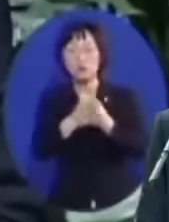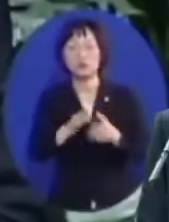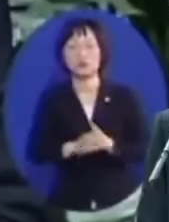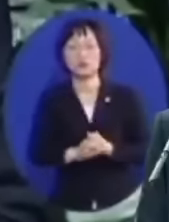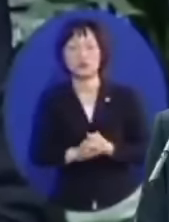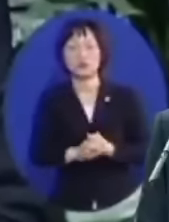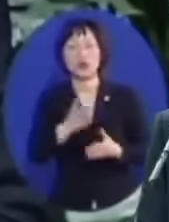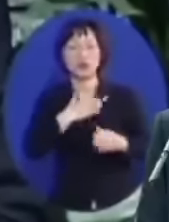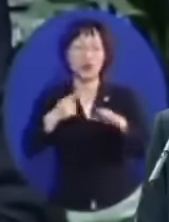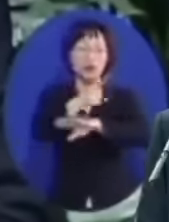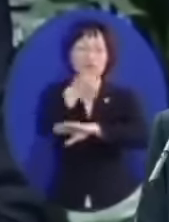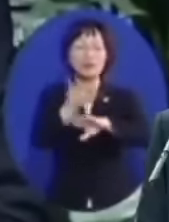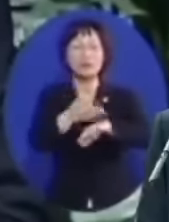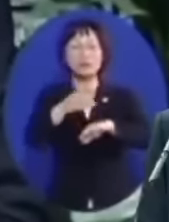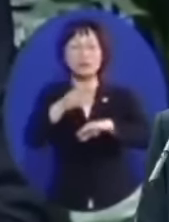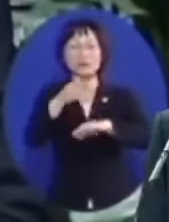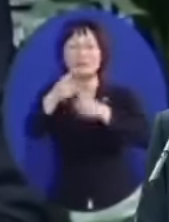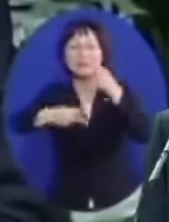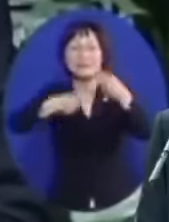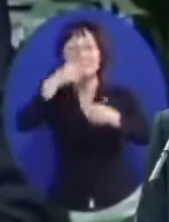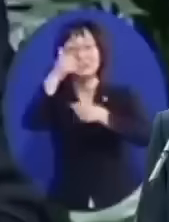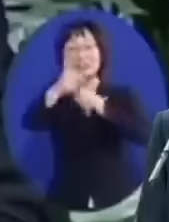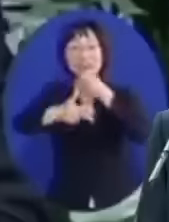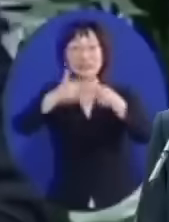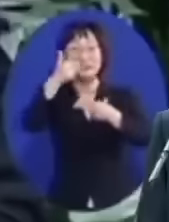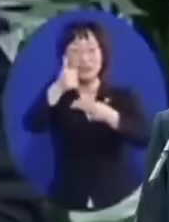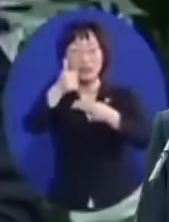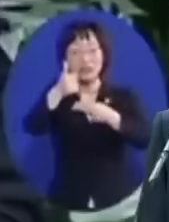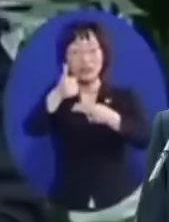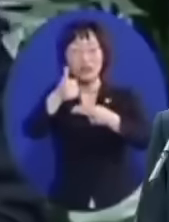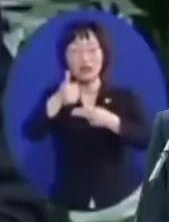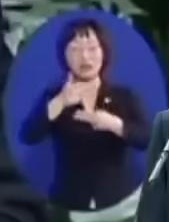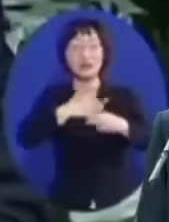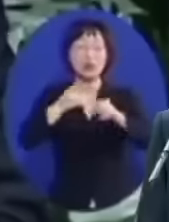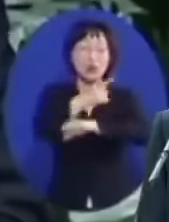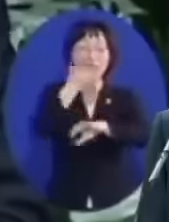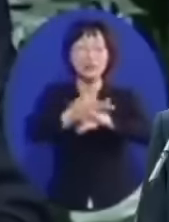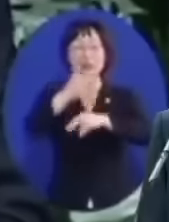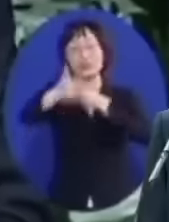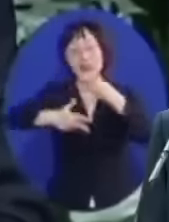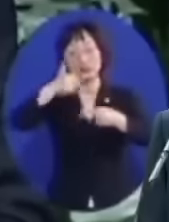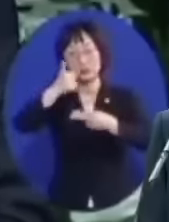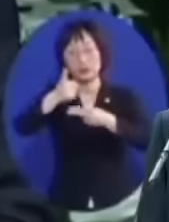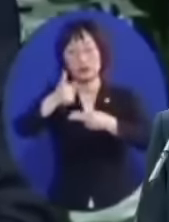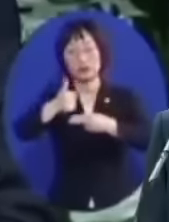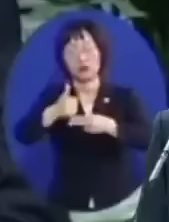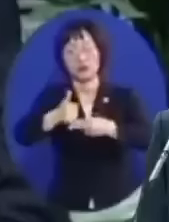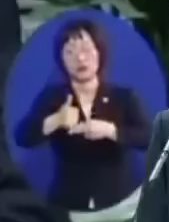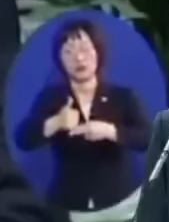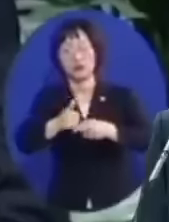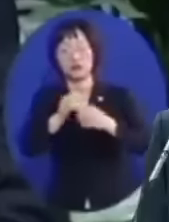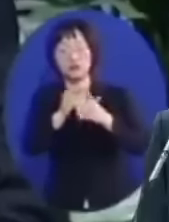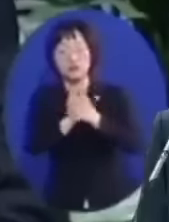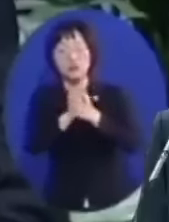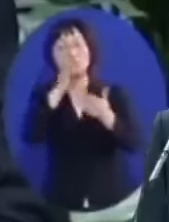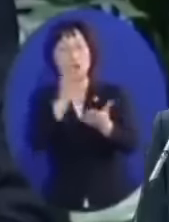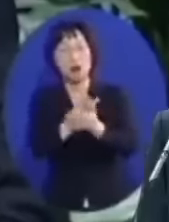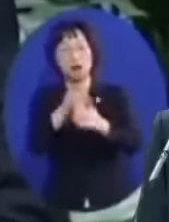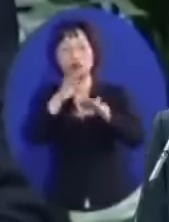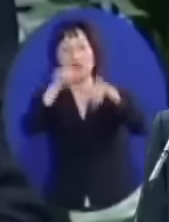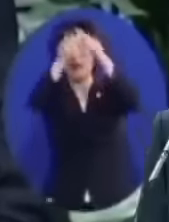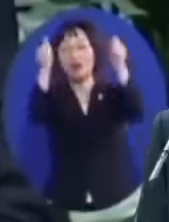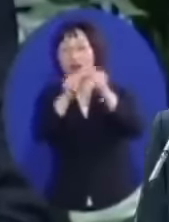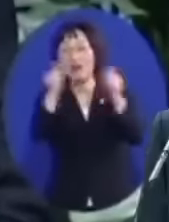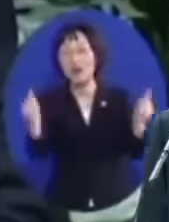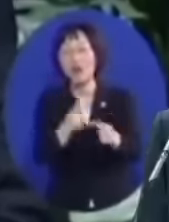외 다른 신들에게 내게 있지 마, 나 외 다른 신들을 내게 있지 말라게 하라. 우상을 만들어 섬기지 말라.